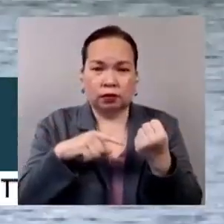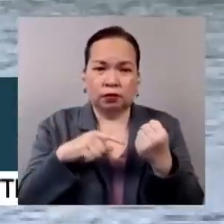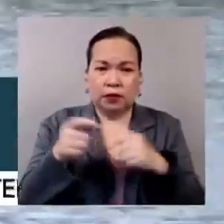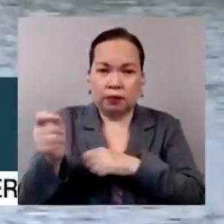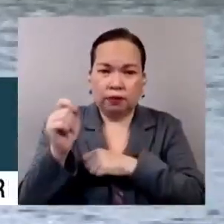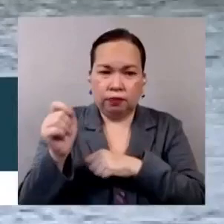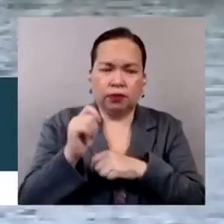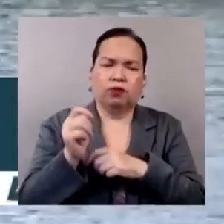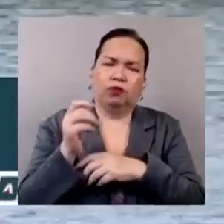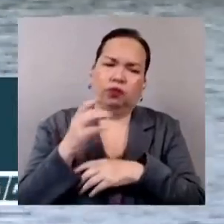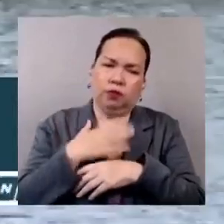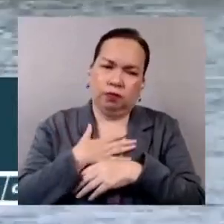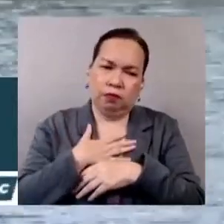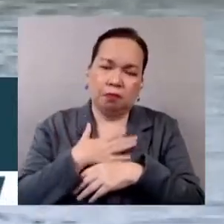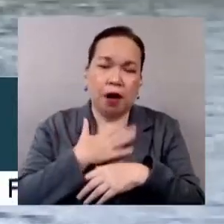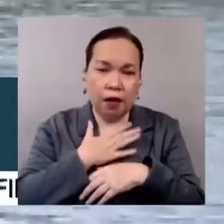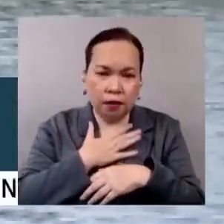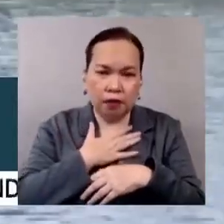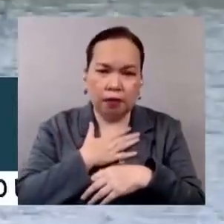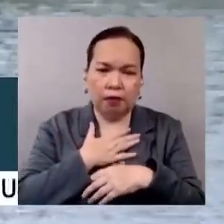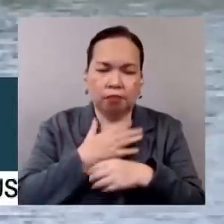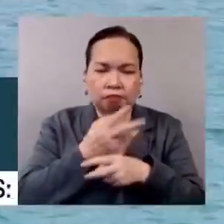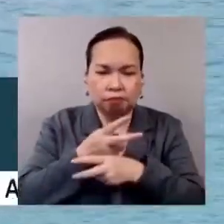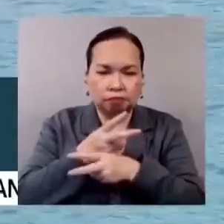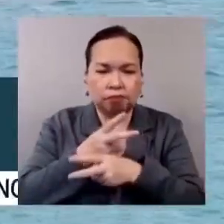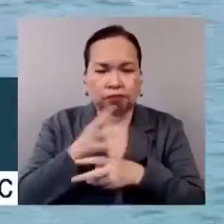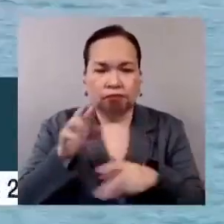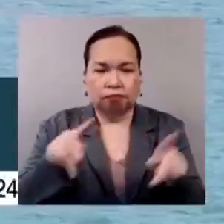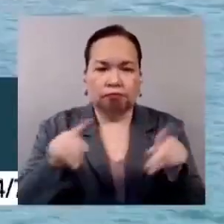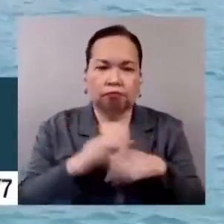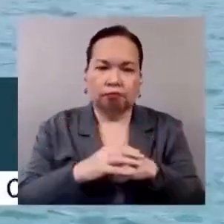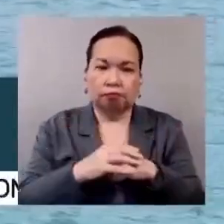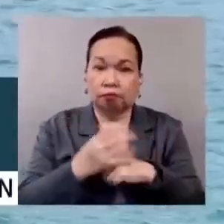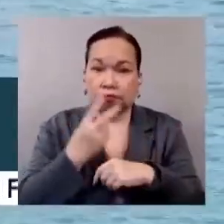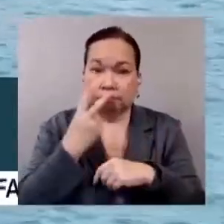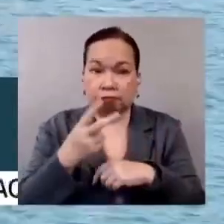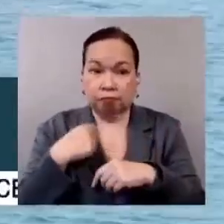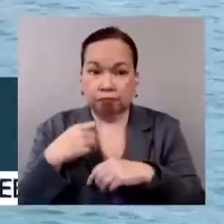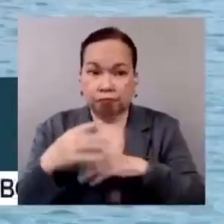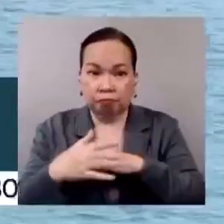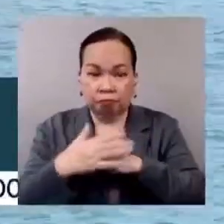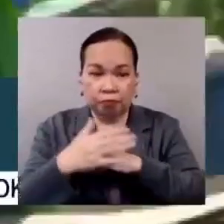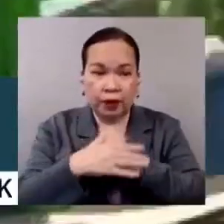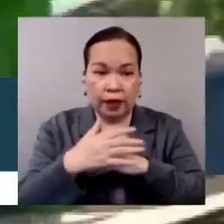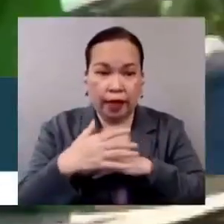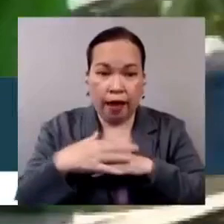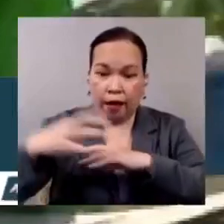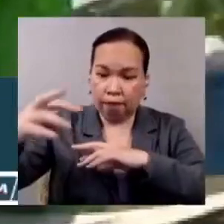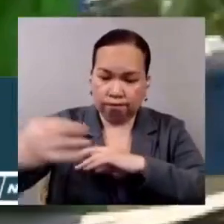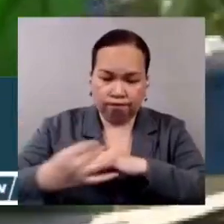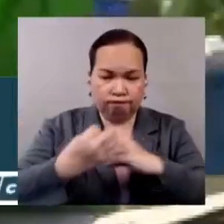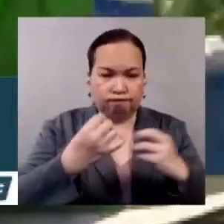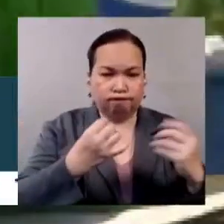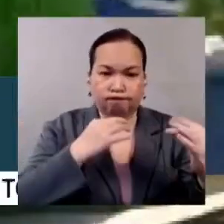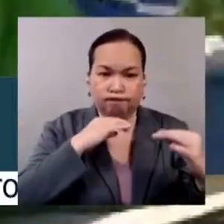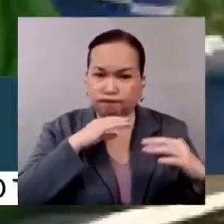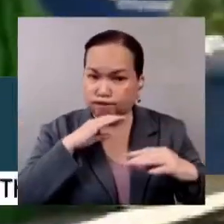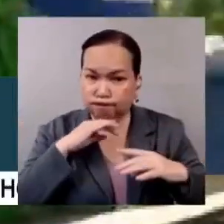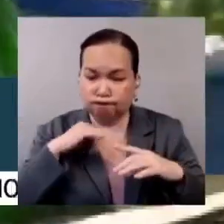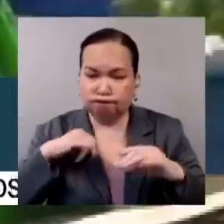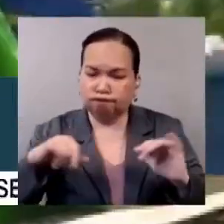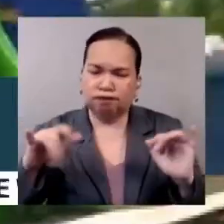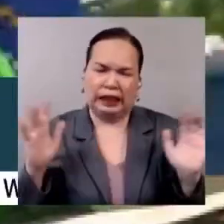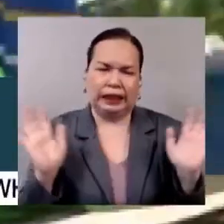yung health ng mga mamamayan. Hanggat nakikita natin may tarballs na dumadating sa ating dalampasigan, hindi po